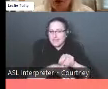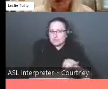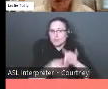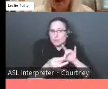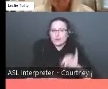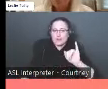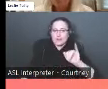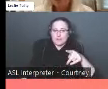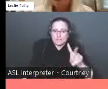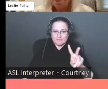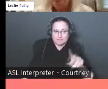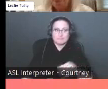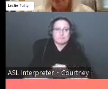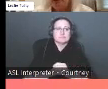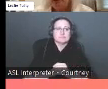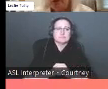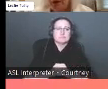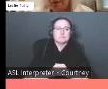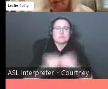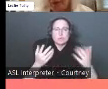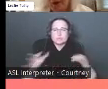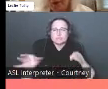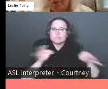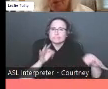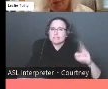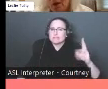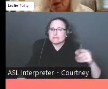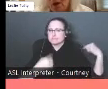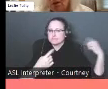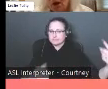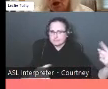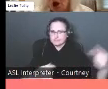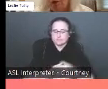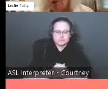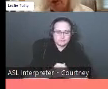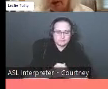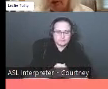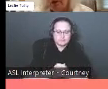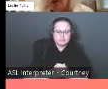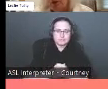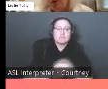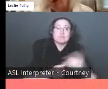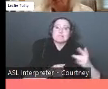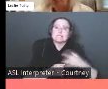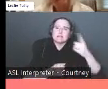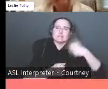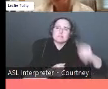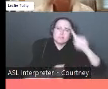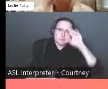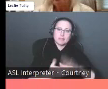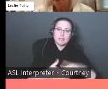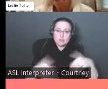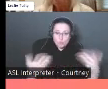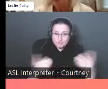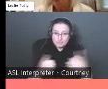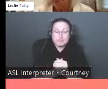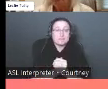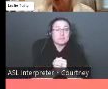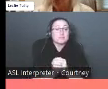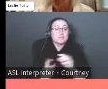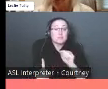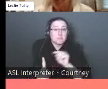allons parler du counseling et de la violence conjugale. Voici une petite historique. On croit souvent que les femmes